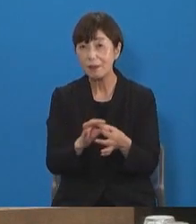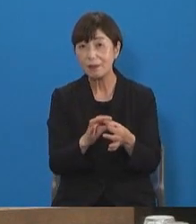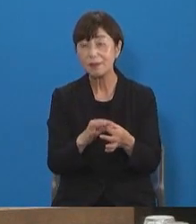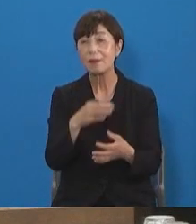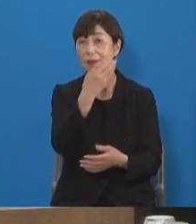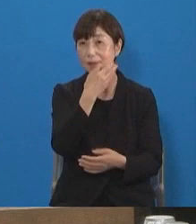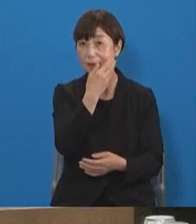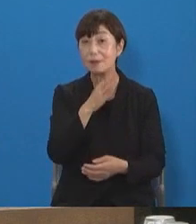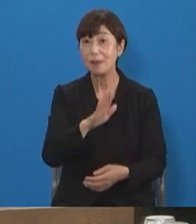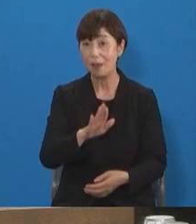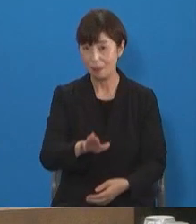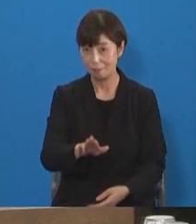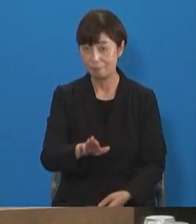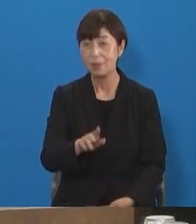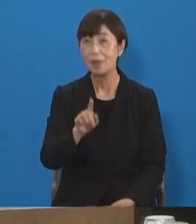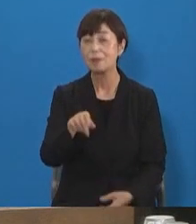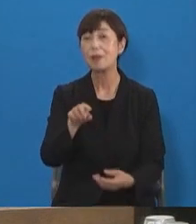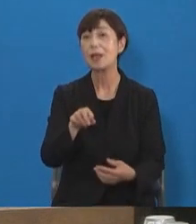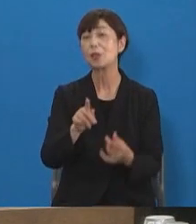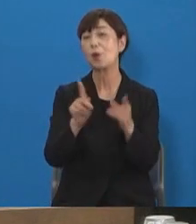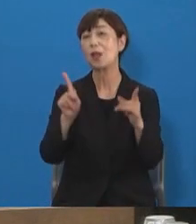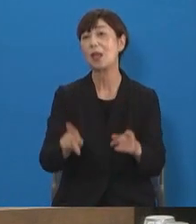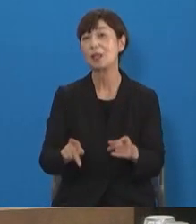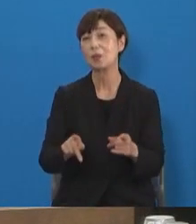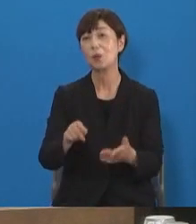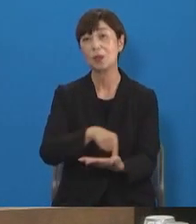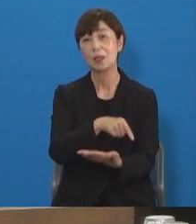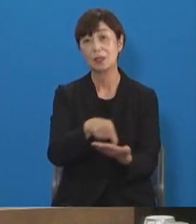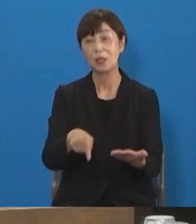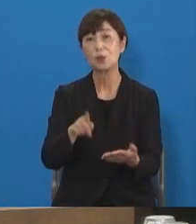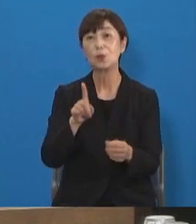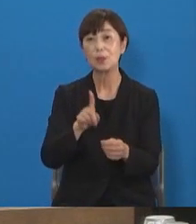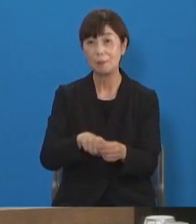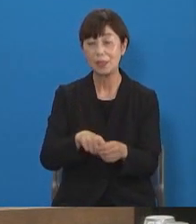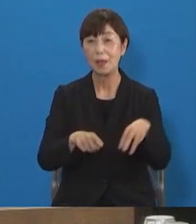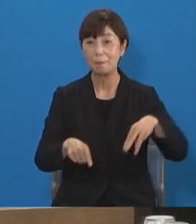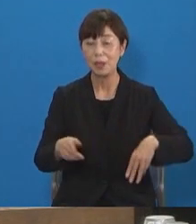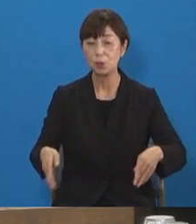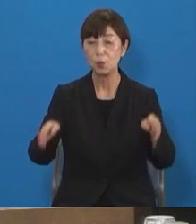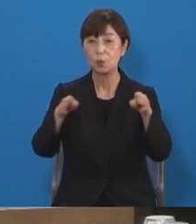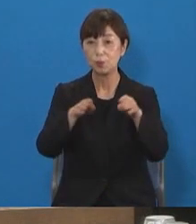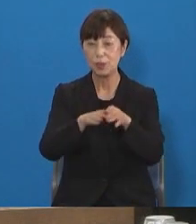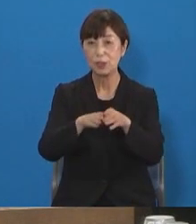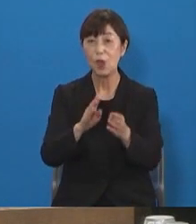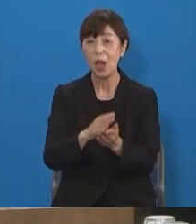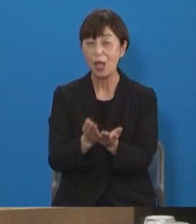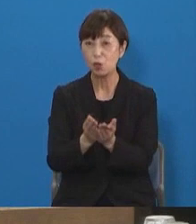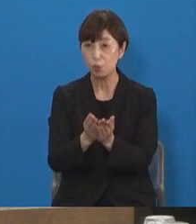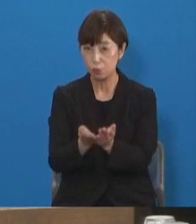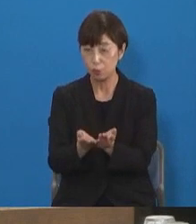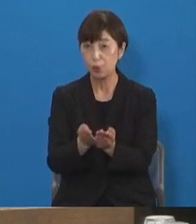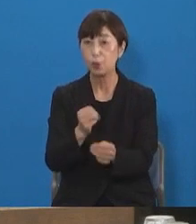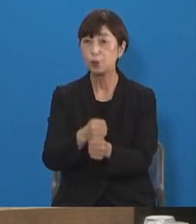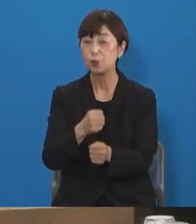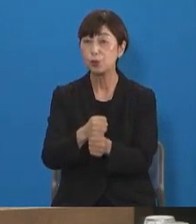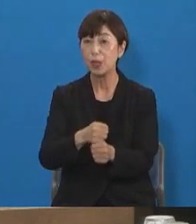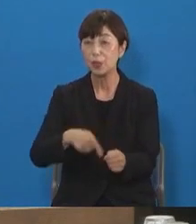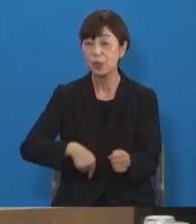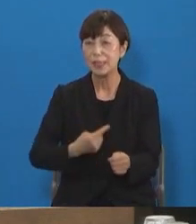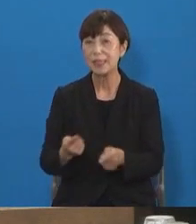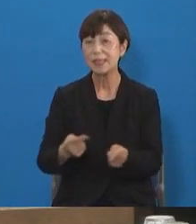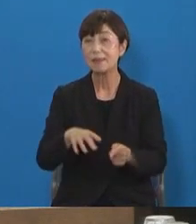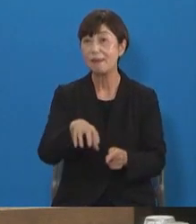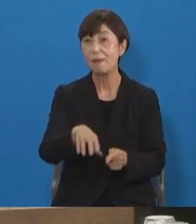ます。これらの課題への対応のため、マンション向けの防災ハンドブックを作成されている自治体もあ